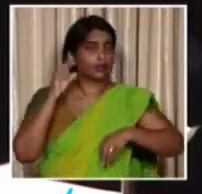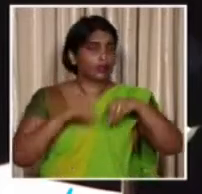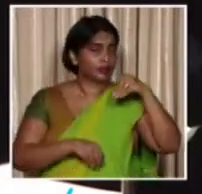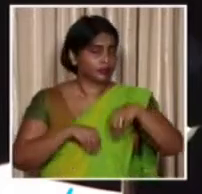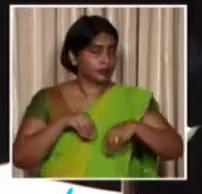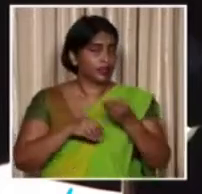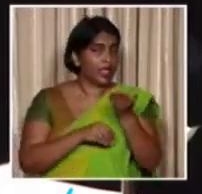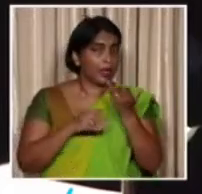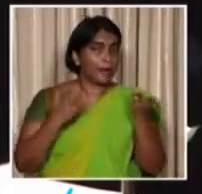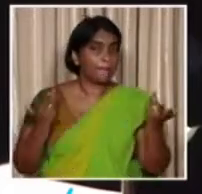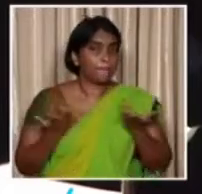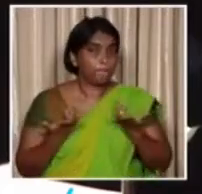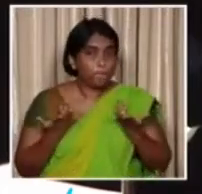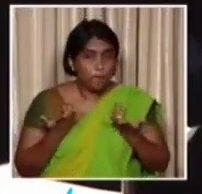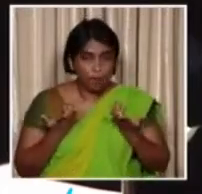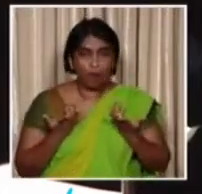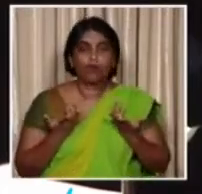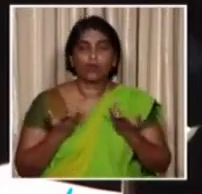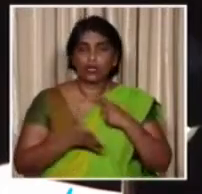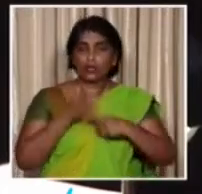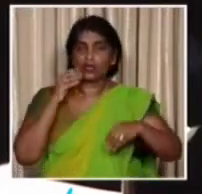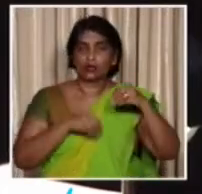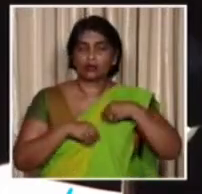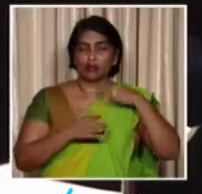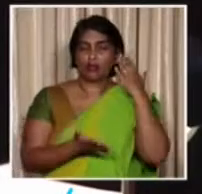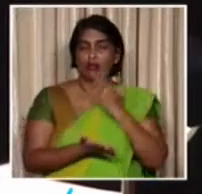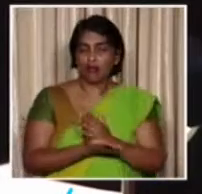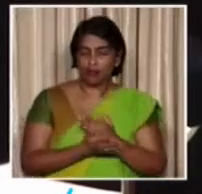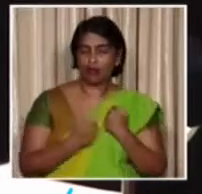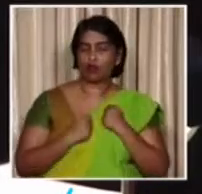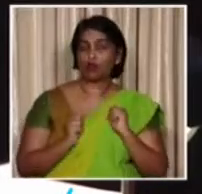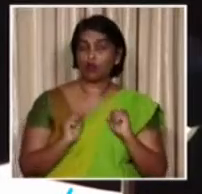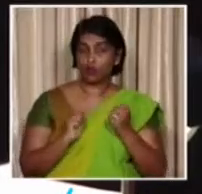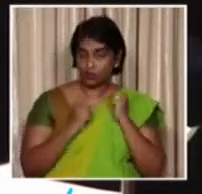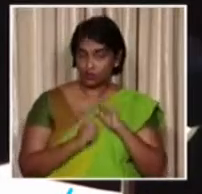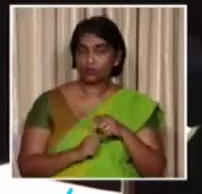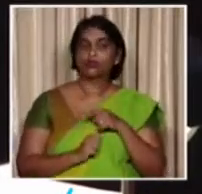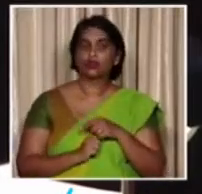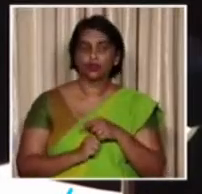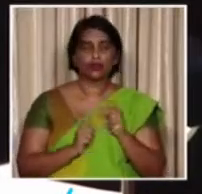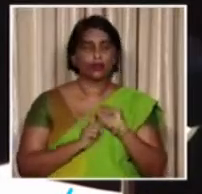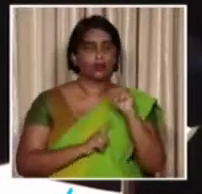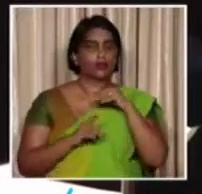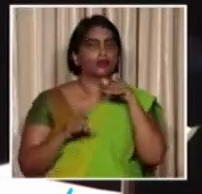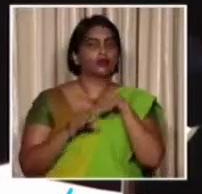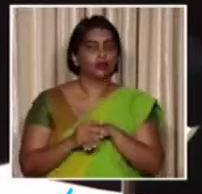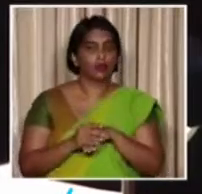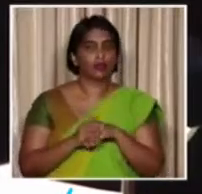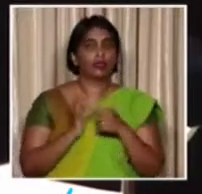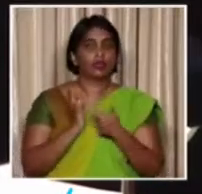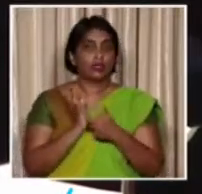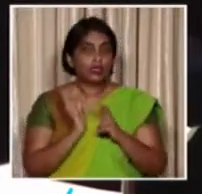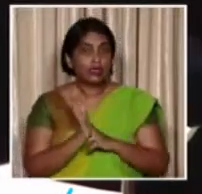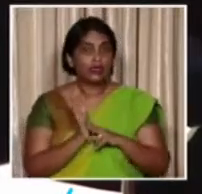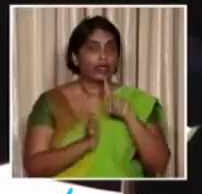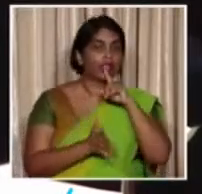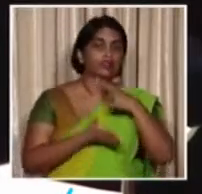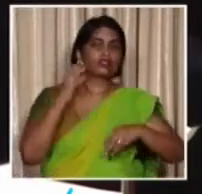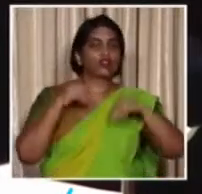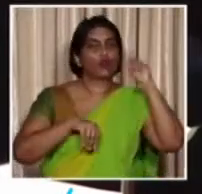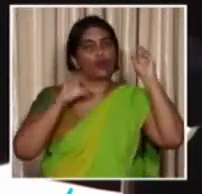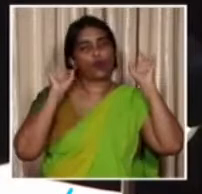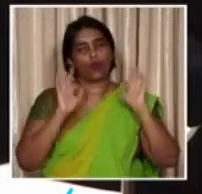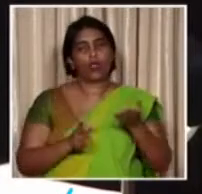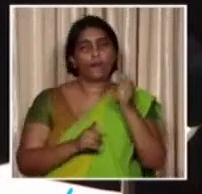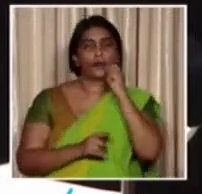ඉල්ලන්න නොහැකියාව තියෙන අය ඡන්ද වලක්වා ගැනීම සඳහා උත්සාහ කරන අය මේ සභා ගර්භයේ ටීවී නාලිකාවේ ඡන්ද ඉල්ලන්නේ නැහැ කියලා කියන ජනතාව